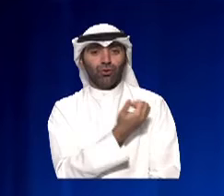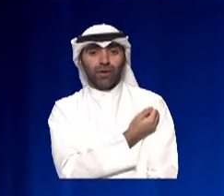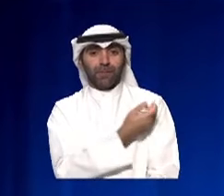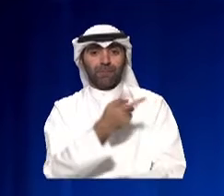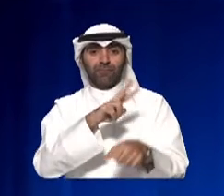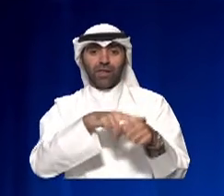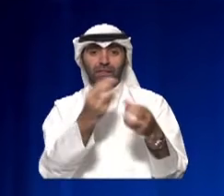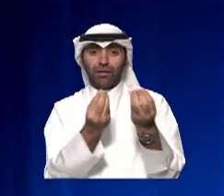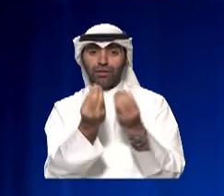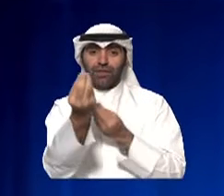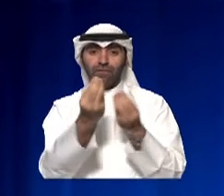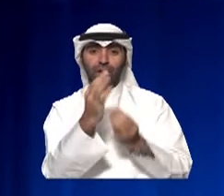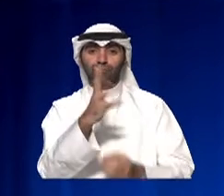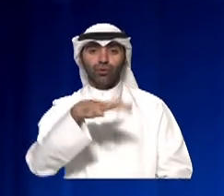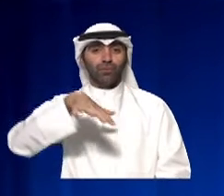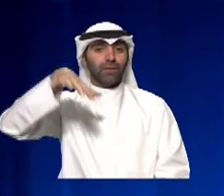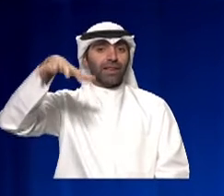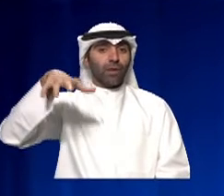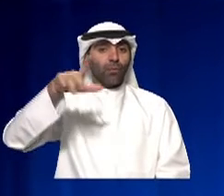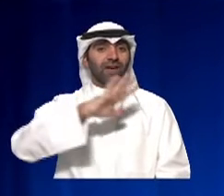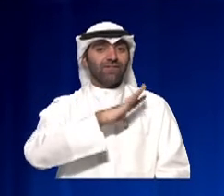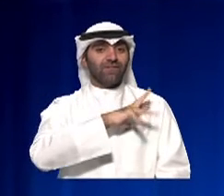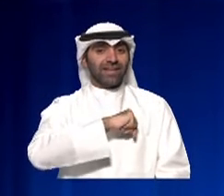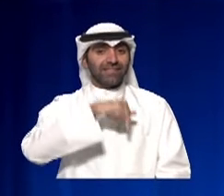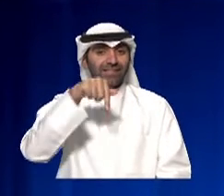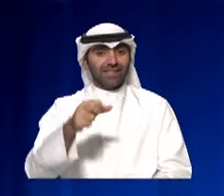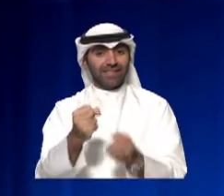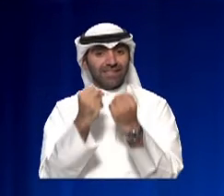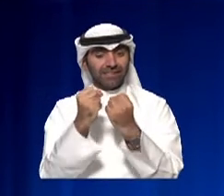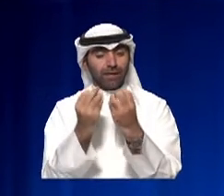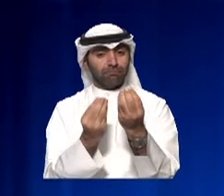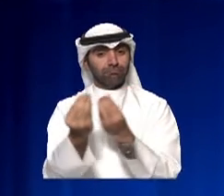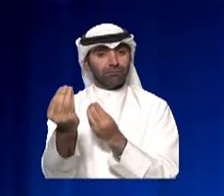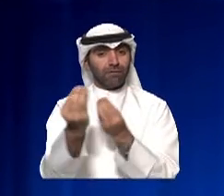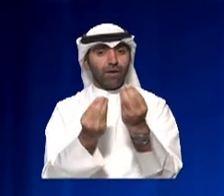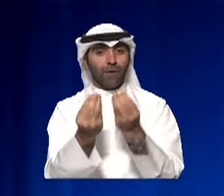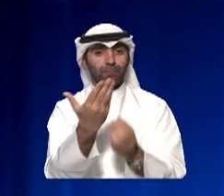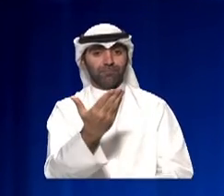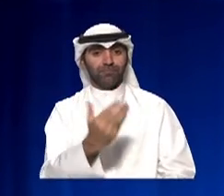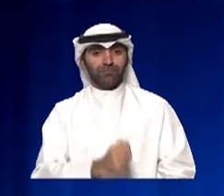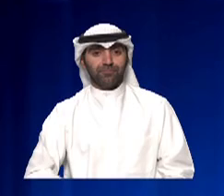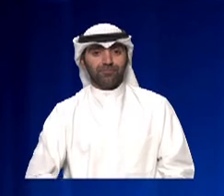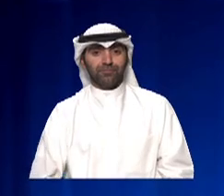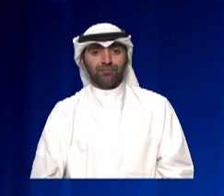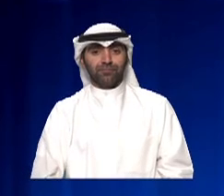المحتلة بما في ذلك القدس الشرقية وبالجولان السوري المحتلة.